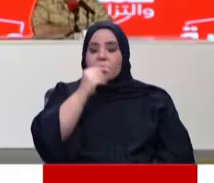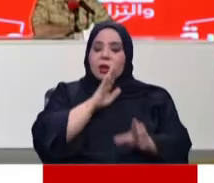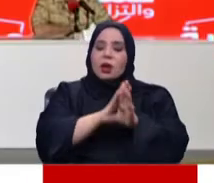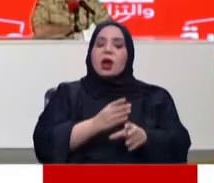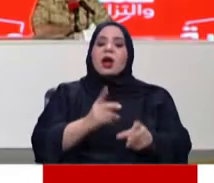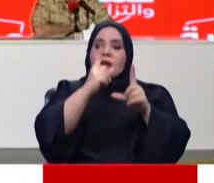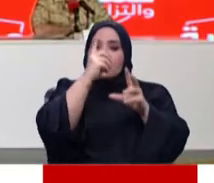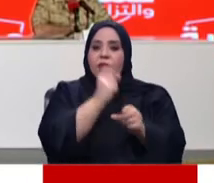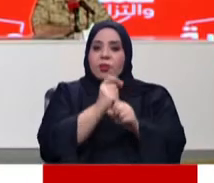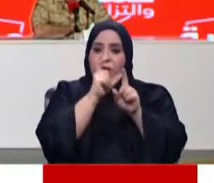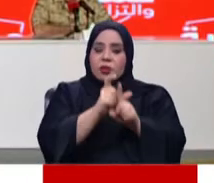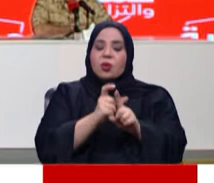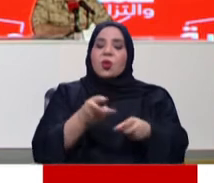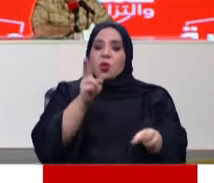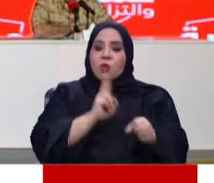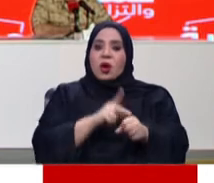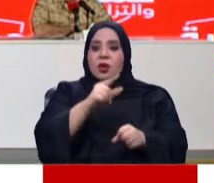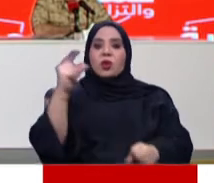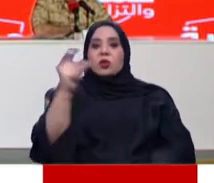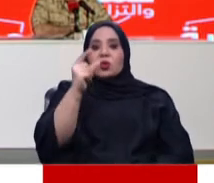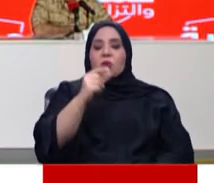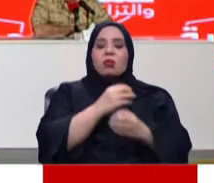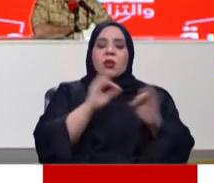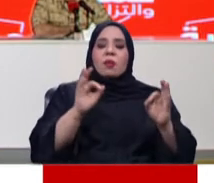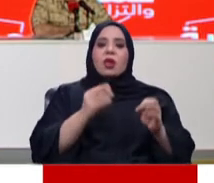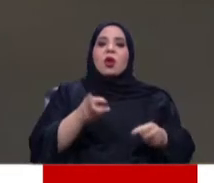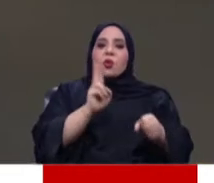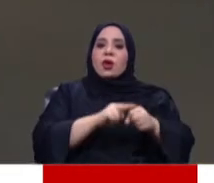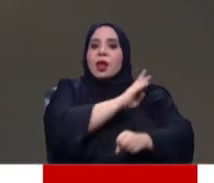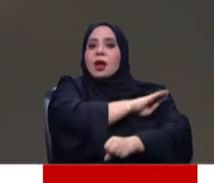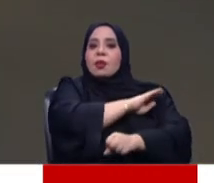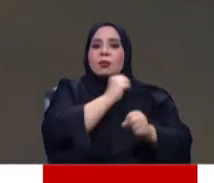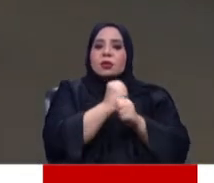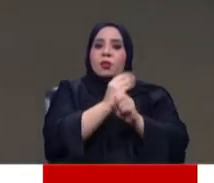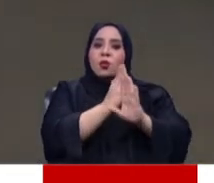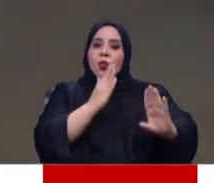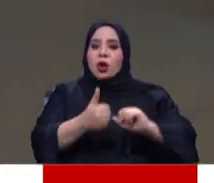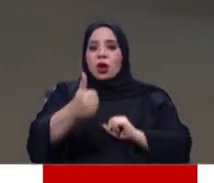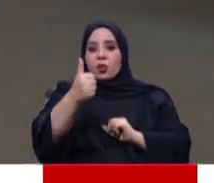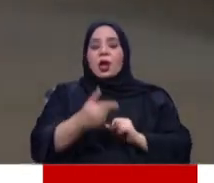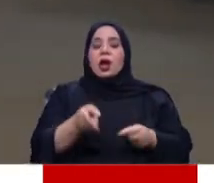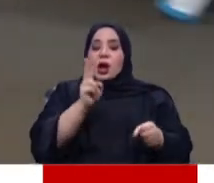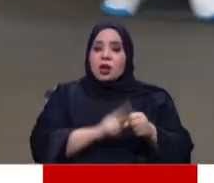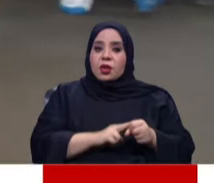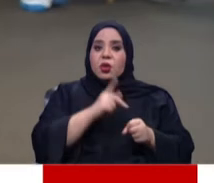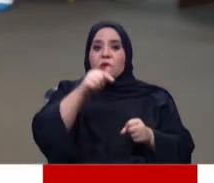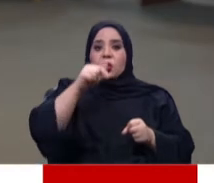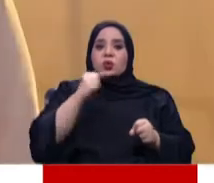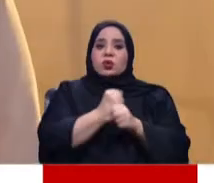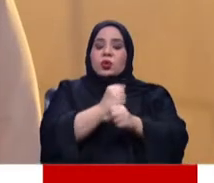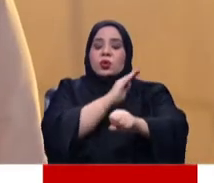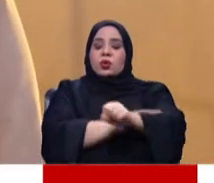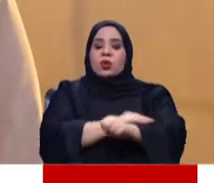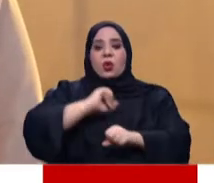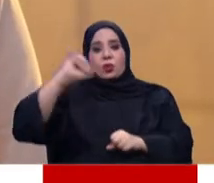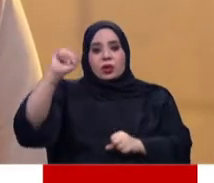الله ورعاه للكوادر الطبية والصحية والعاملين بالصفوف الأمامية، وهم من يمثلون الجهود الوطنية